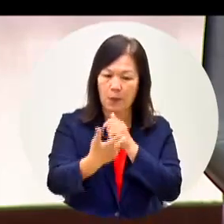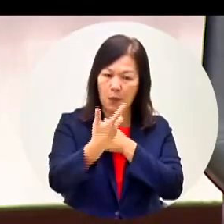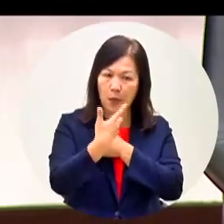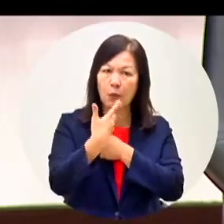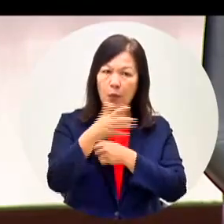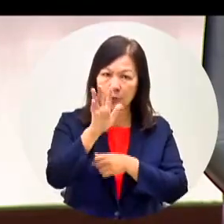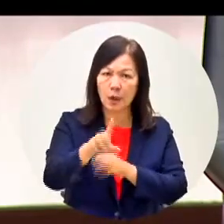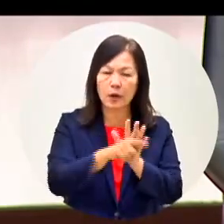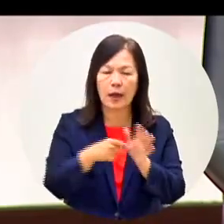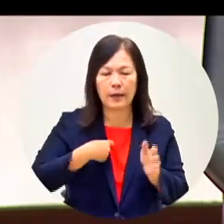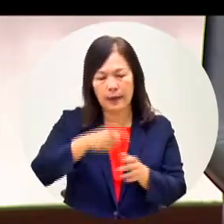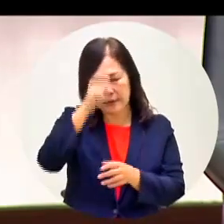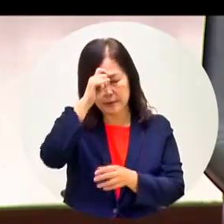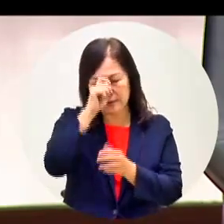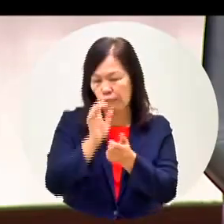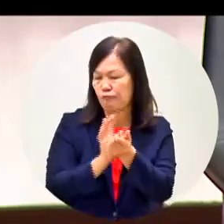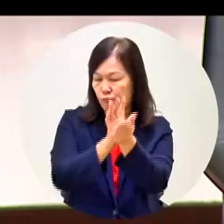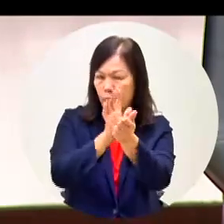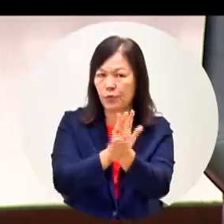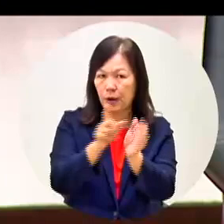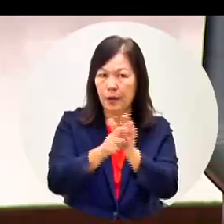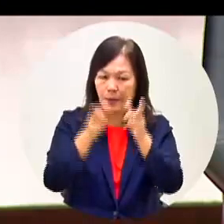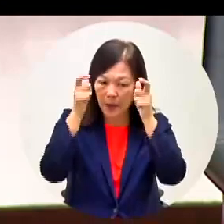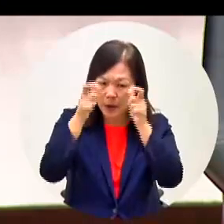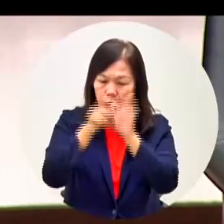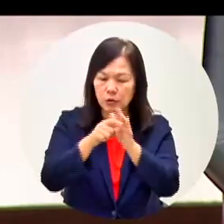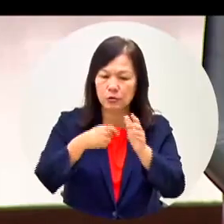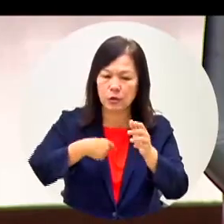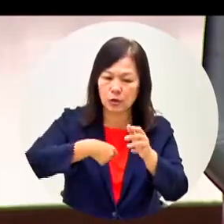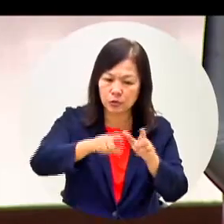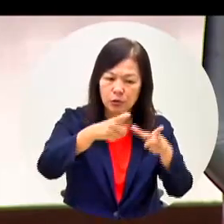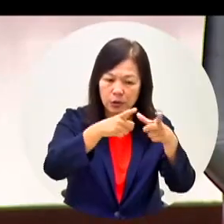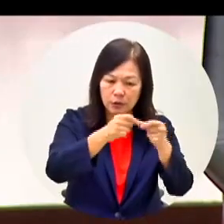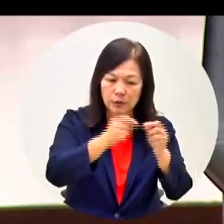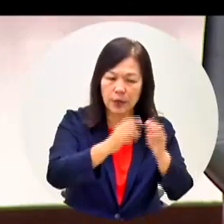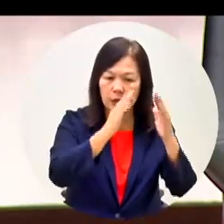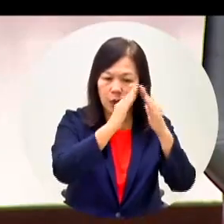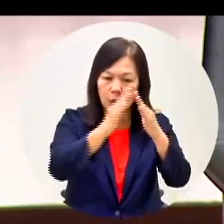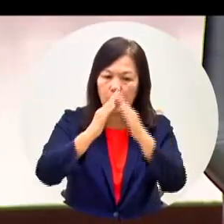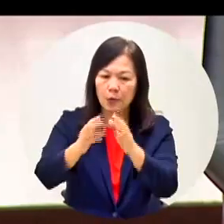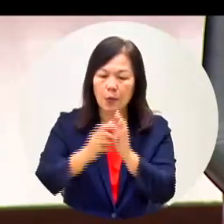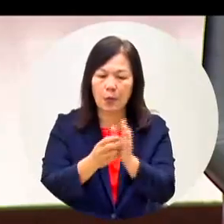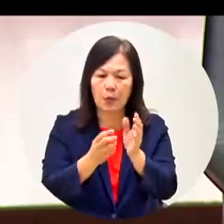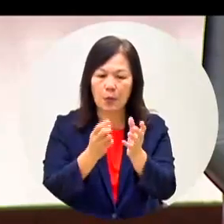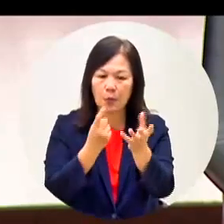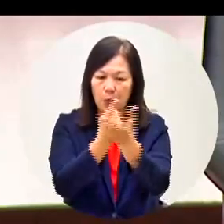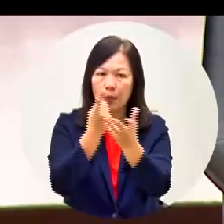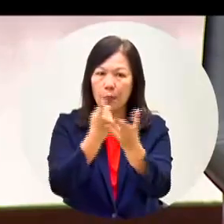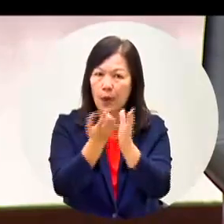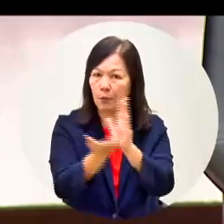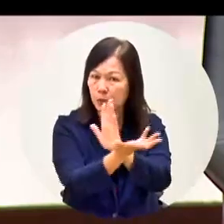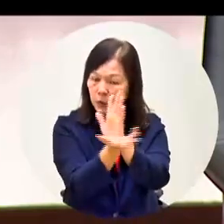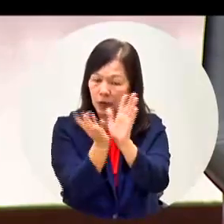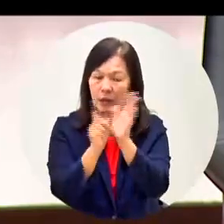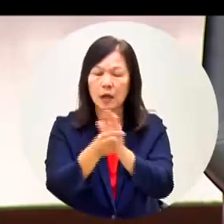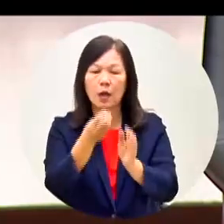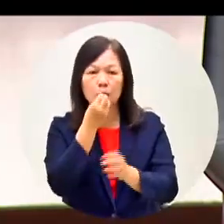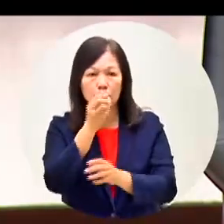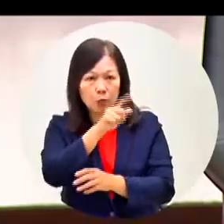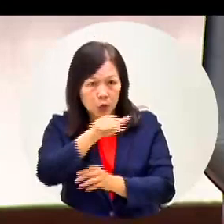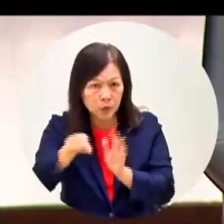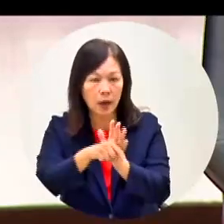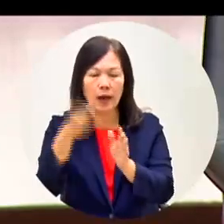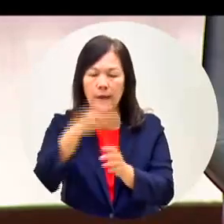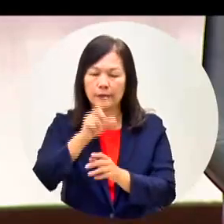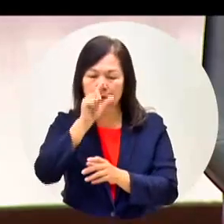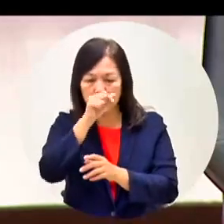高雄能够多到日本各个城市展出，让高雄的这些食品也好，或是高雄特色的产品，让日本人